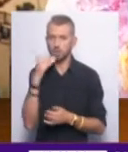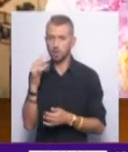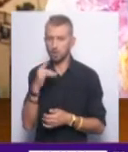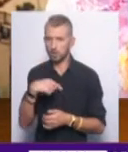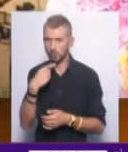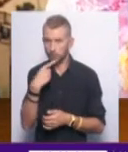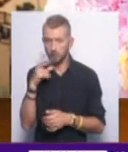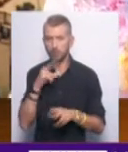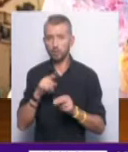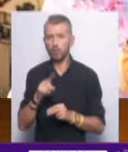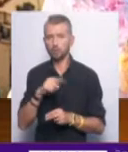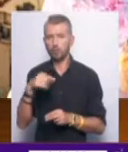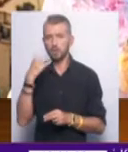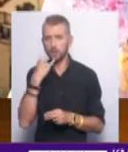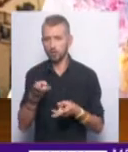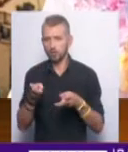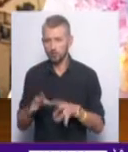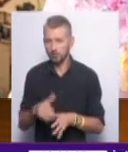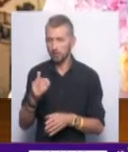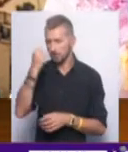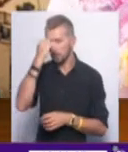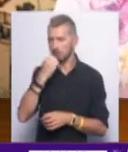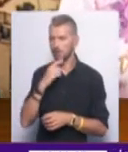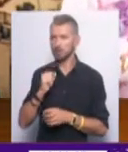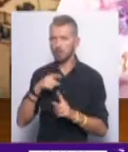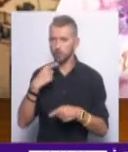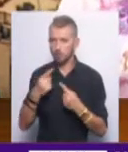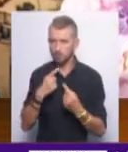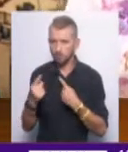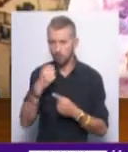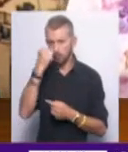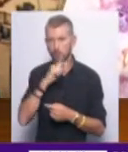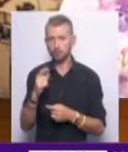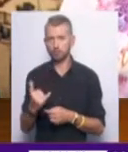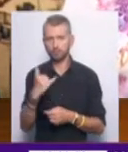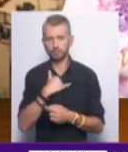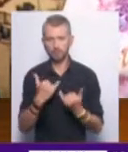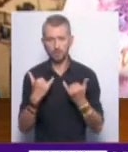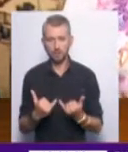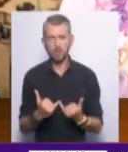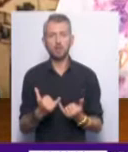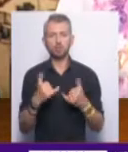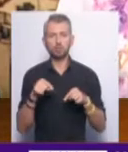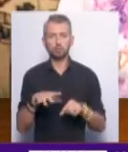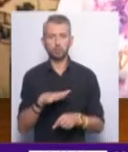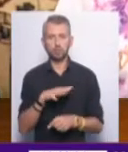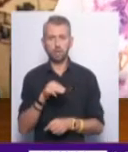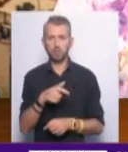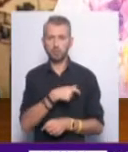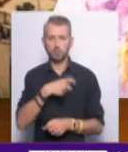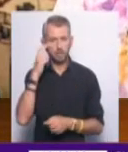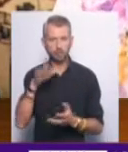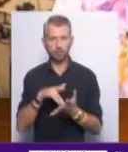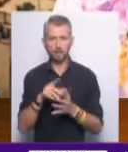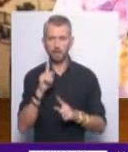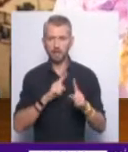Я сподіваюся, що номер телефону залишили. Пані Тетяно, вам вдячна за розмову. Yeah. Дякую, що сьогодні завітали до нас. Нагадаю, що сьогодні в нашій студії була депутатка Київської